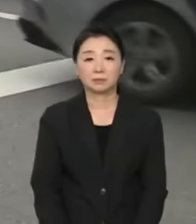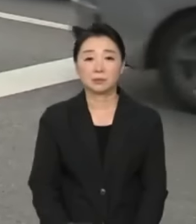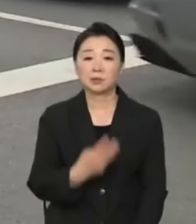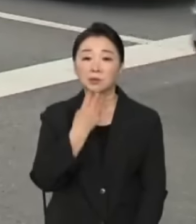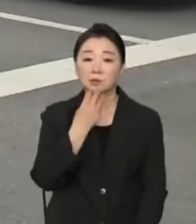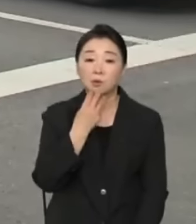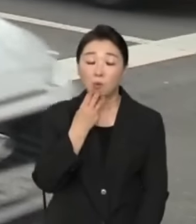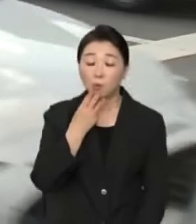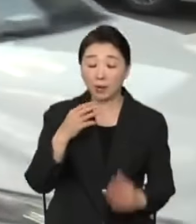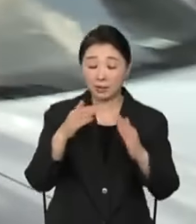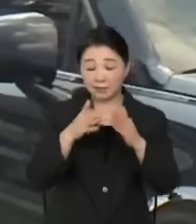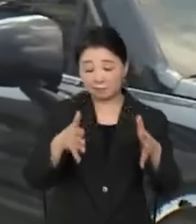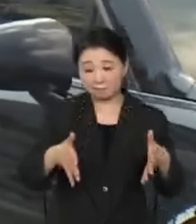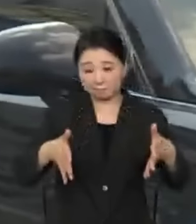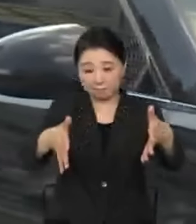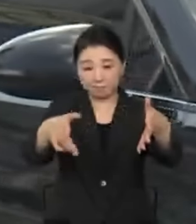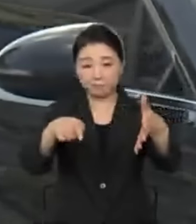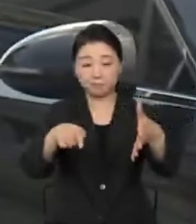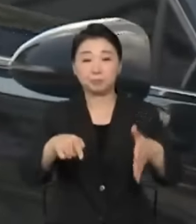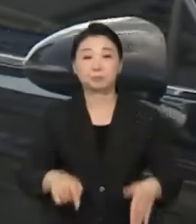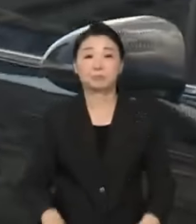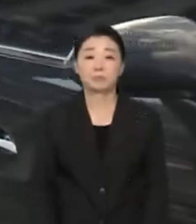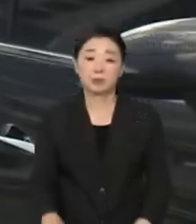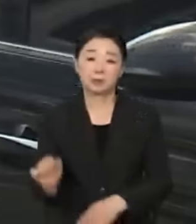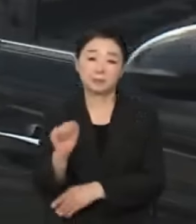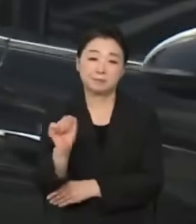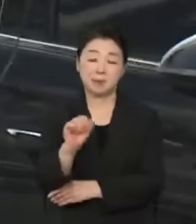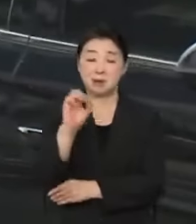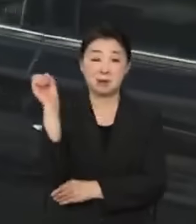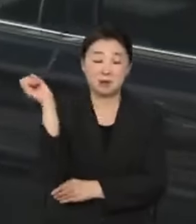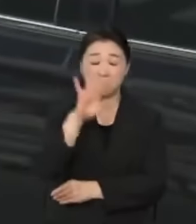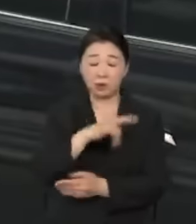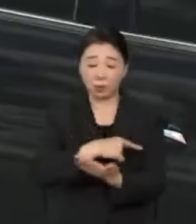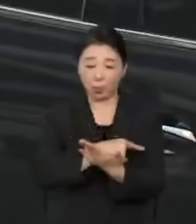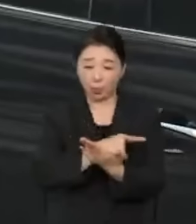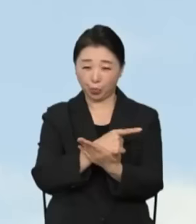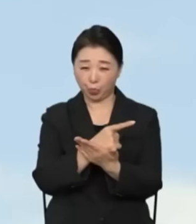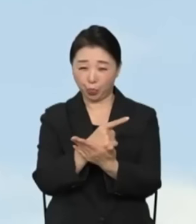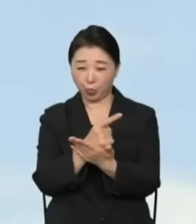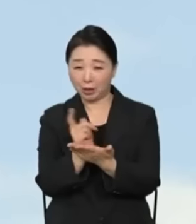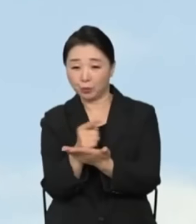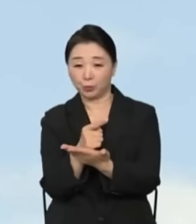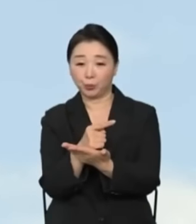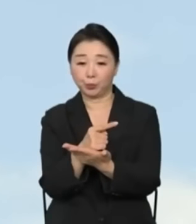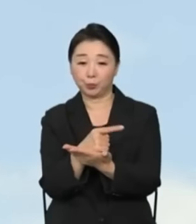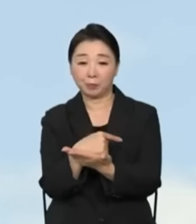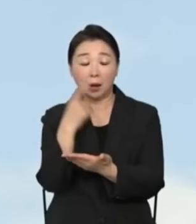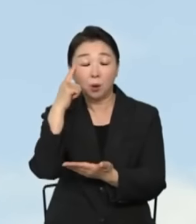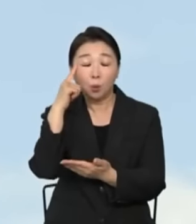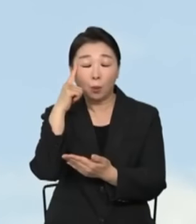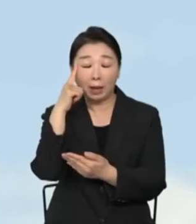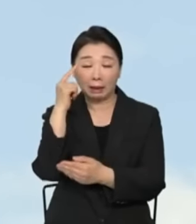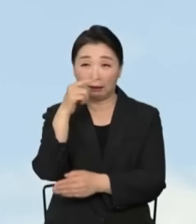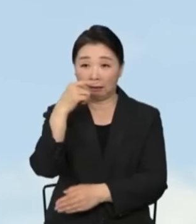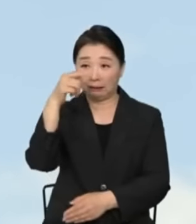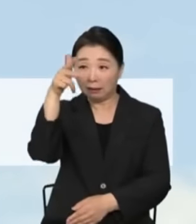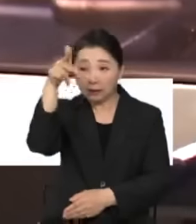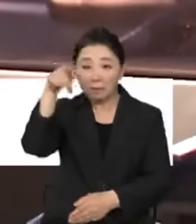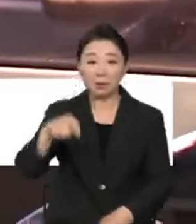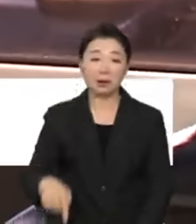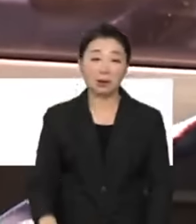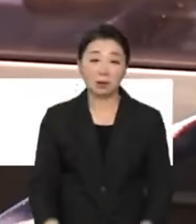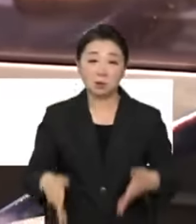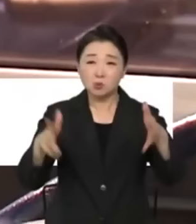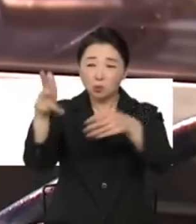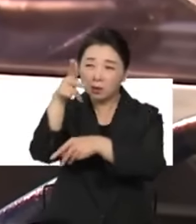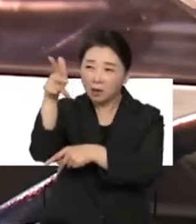서울의 한 주택가 도로입니다. 달리던 차가 갑자기 속도를 줄입니다. 단속 카메라 때문입니다. 도로에 카메라로